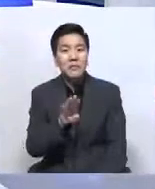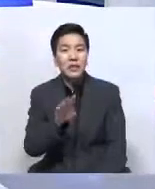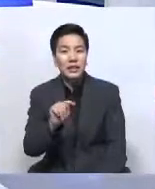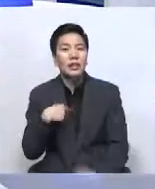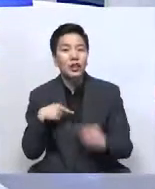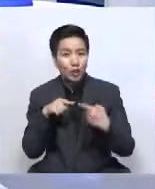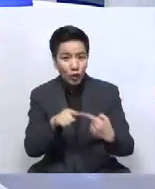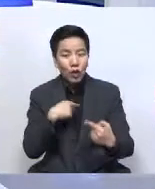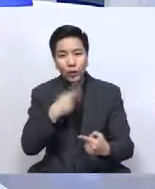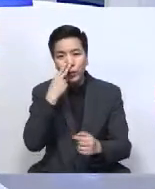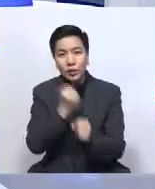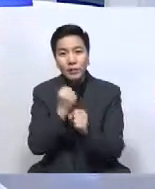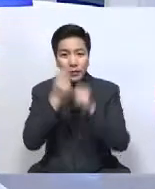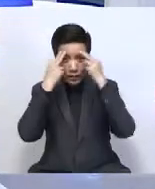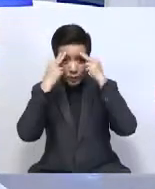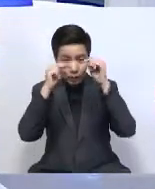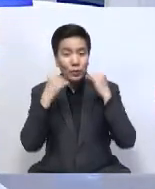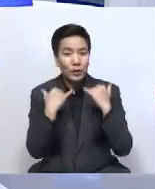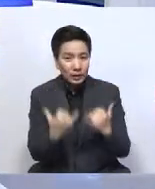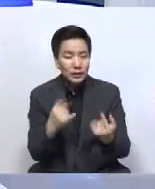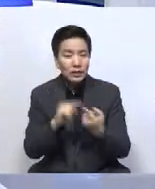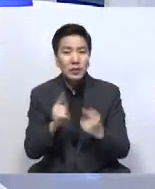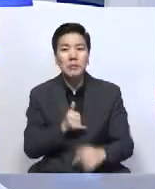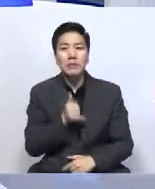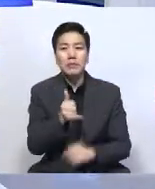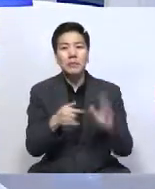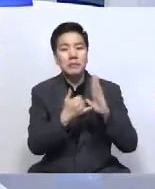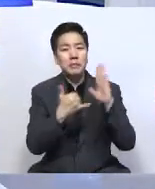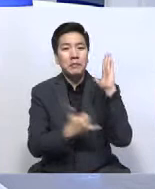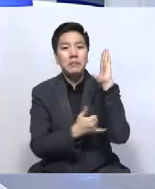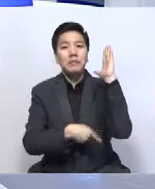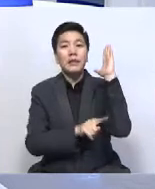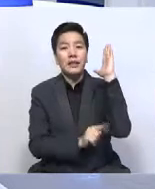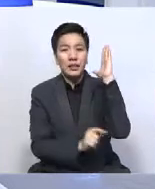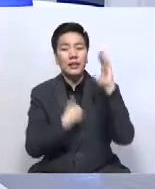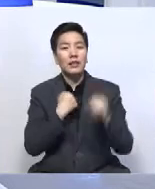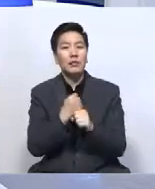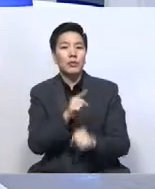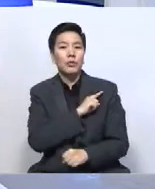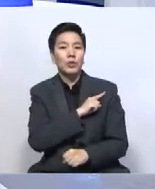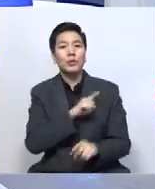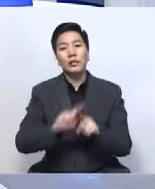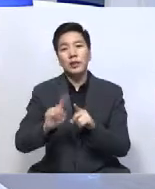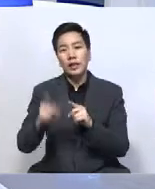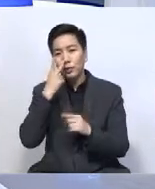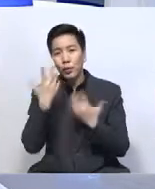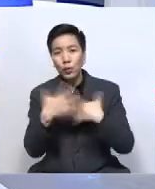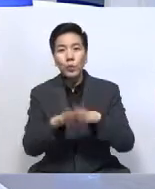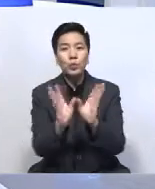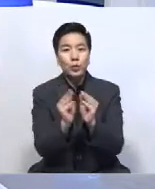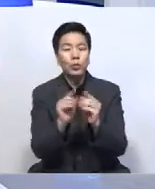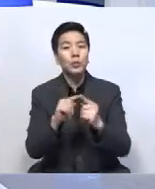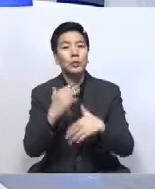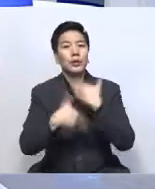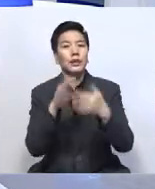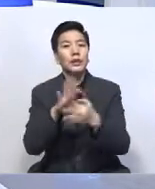ช่วงนี้ติดตามการลงพื้นที่ของนายกรัฐมนตรีนะคะวันนี้ไปที่จังหวัดปัตตานีค่ะก็มีหลากหลายภารกิจนะคะรวมถึงการร่วมประชุม